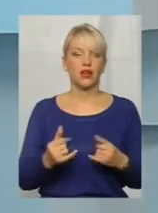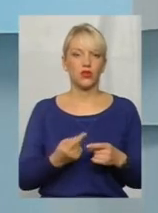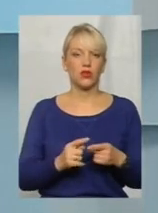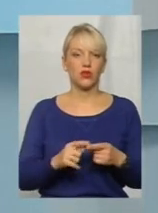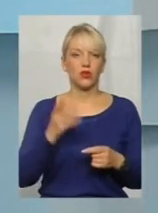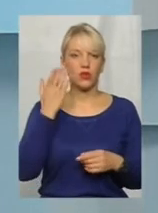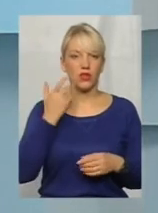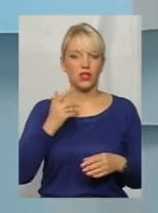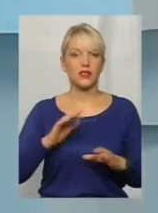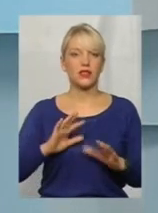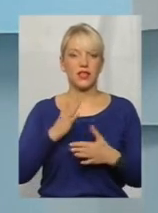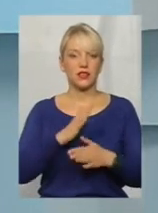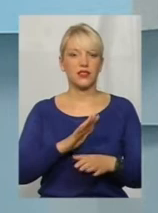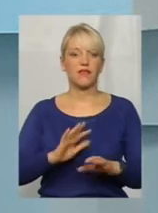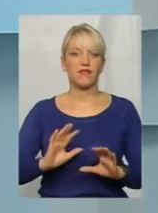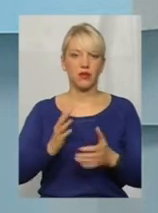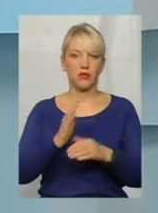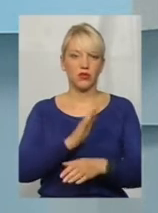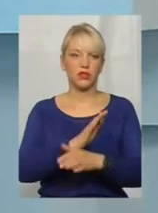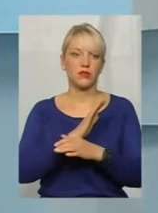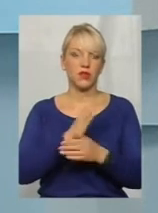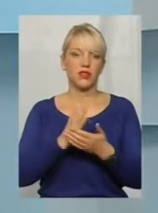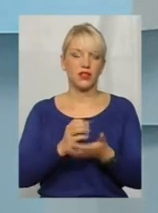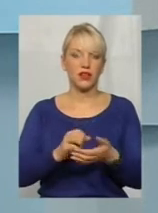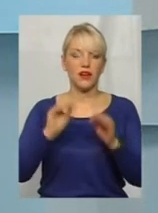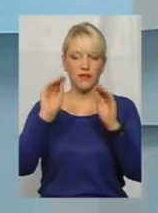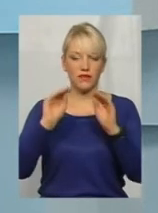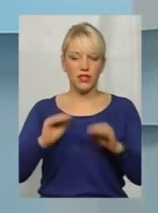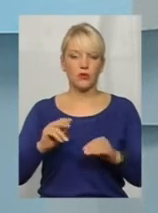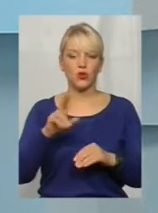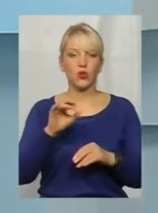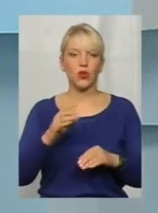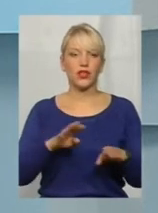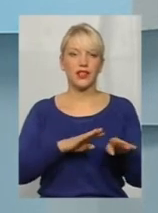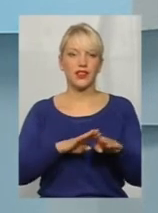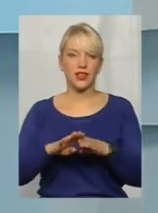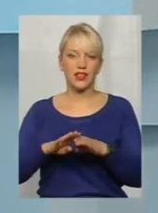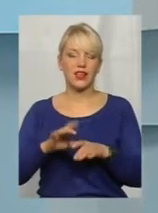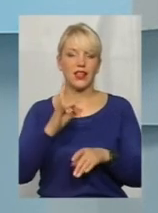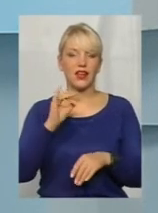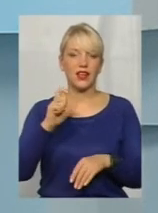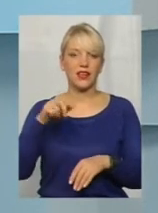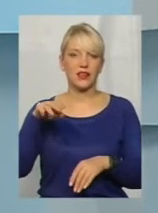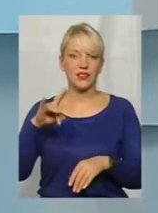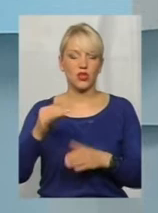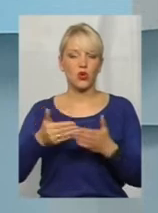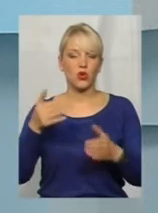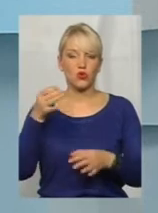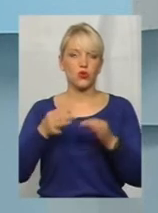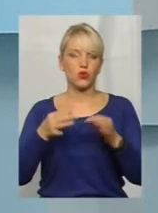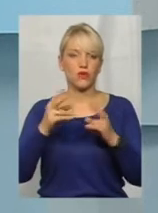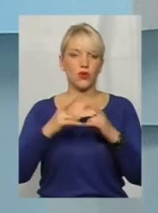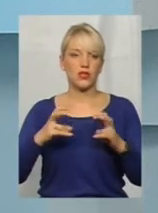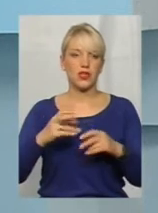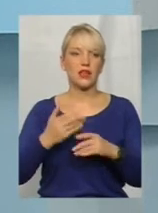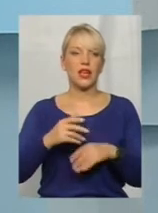Коли стається випадок смерті, завжди вносяться відомості до єдиного державного реєстру досудових розслідувань. В межах цього розслідування вже слідчий,